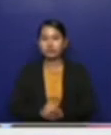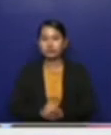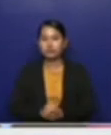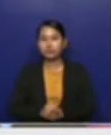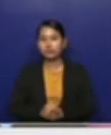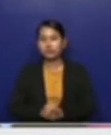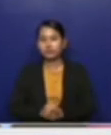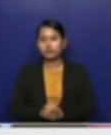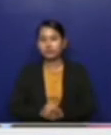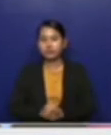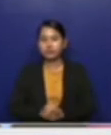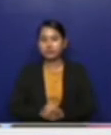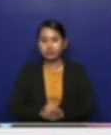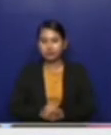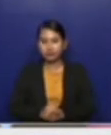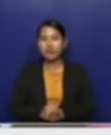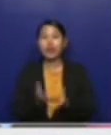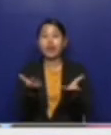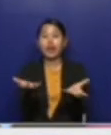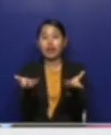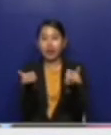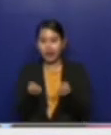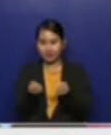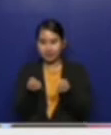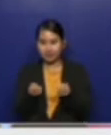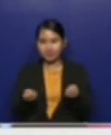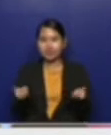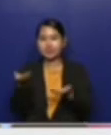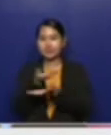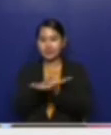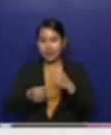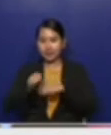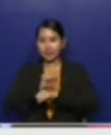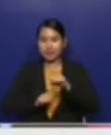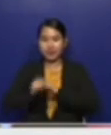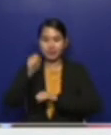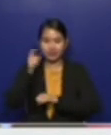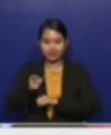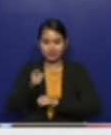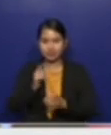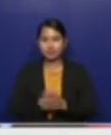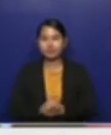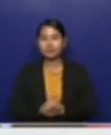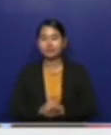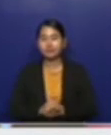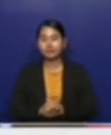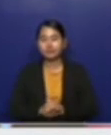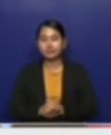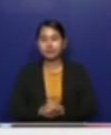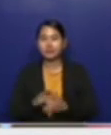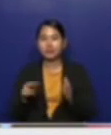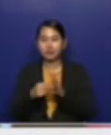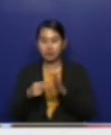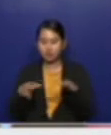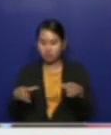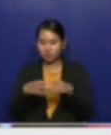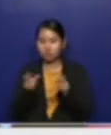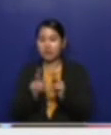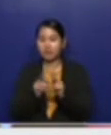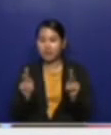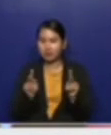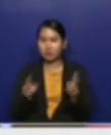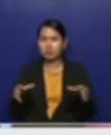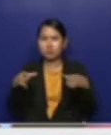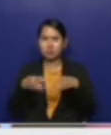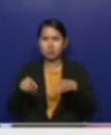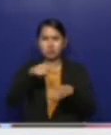ได้นำข้อเสนอของเขาไปนำสู่การปฏิบัติเพราะฉะนั้นการตั้งกรรมาธิการวิสามัญจะเป็นประ